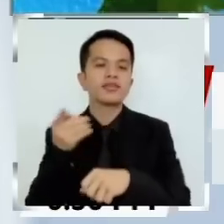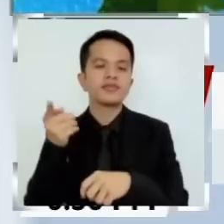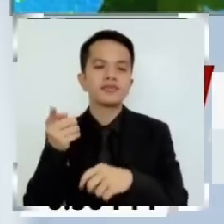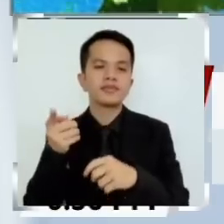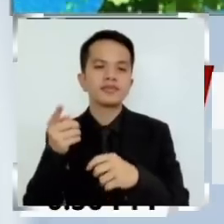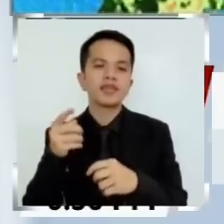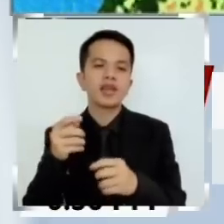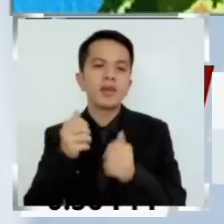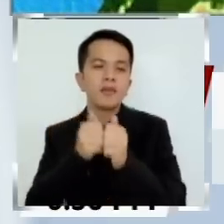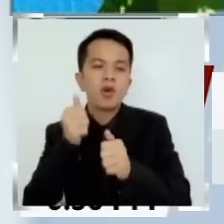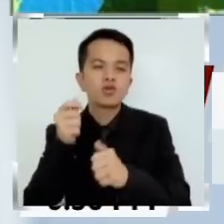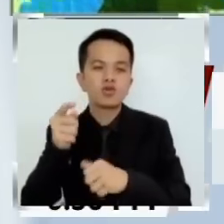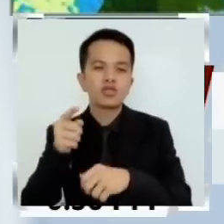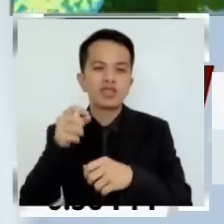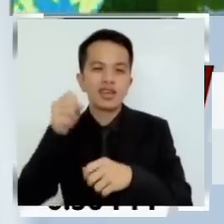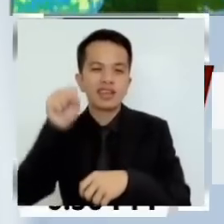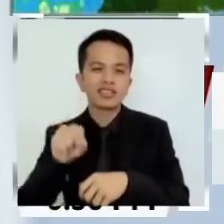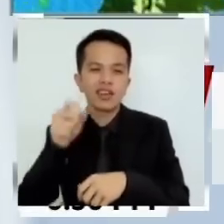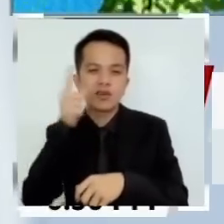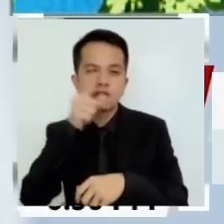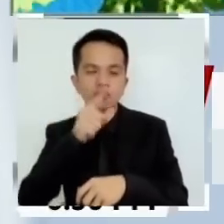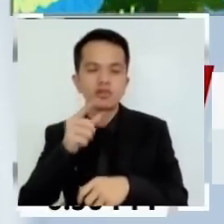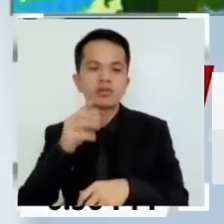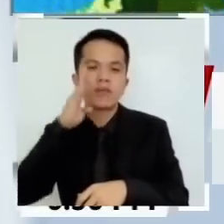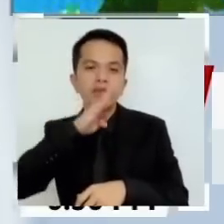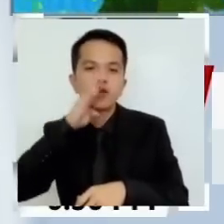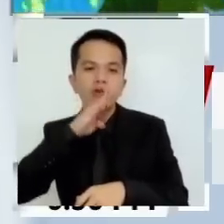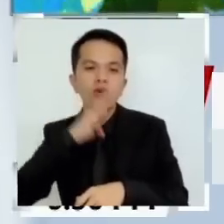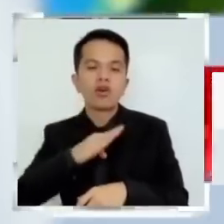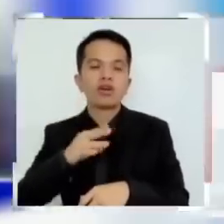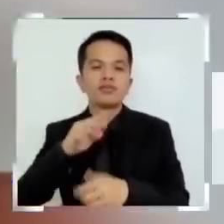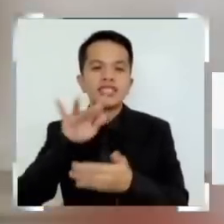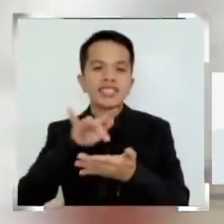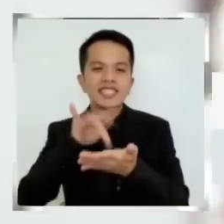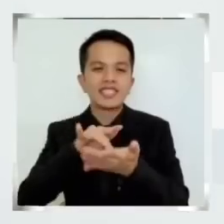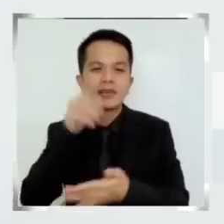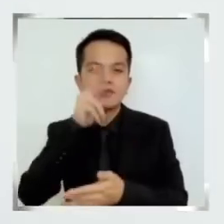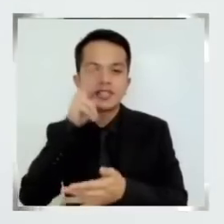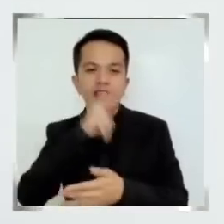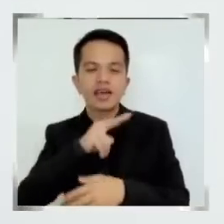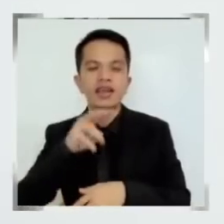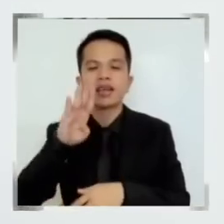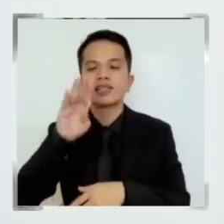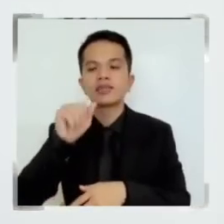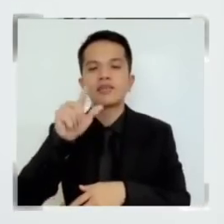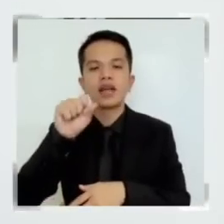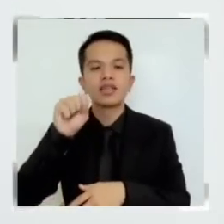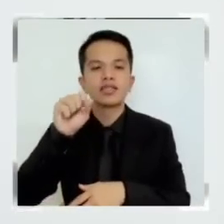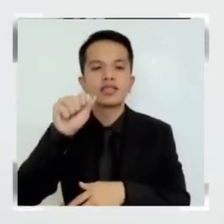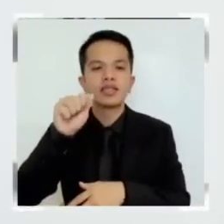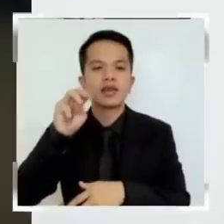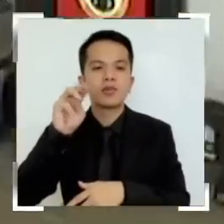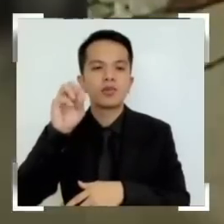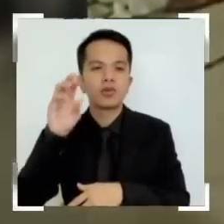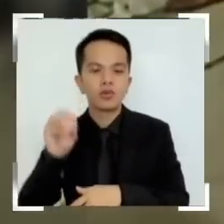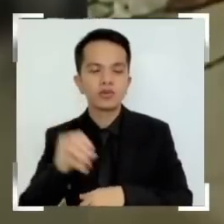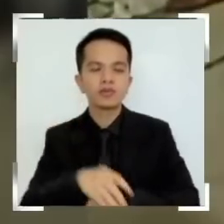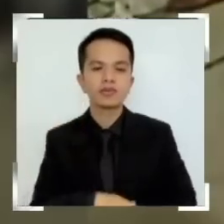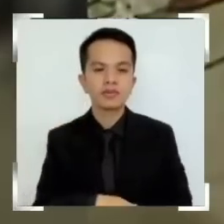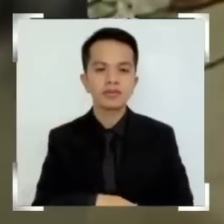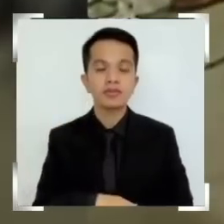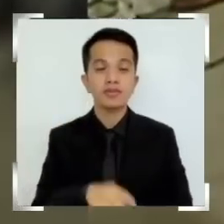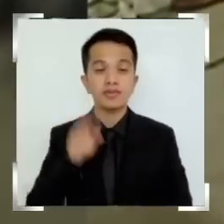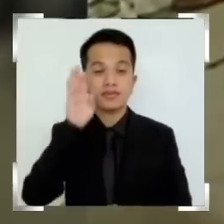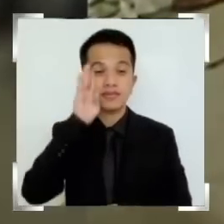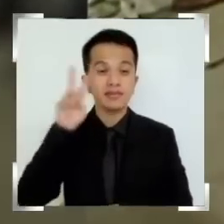Luzon, kabilang na rin dyan yung Bicol Region, Central Visayas, Mangsamoro Region. Ayon kay Pangulong Bongbong Marcos,